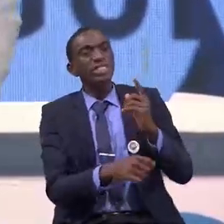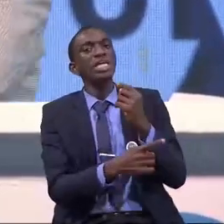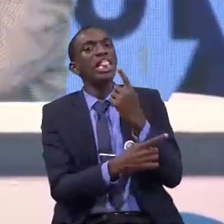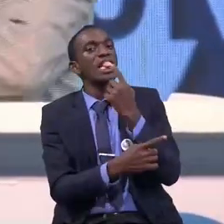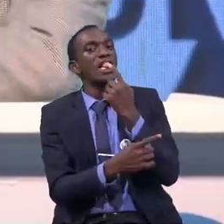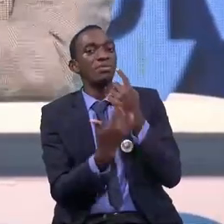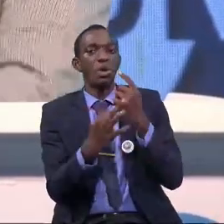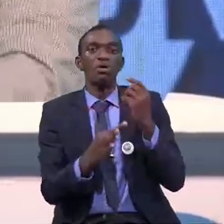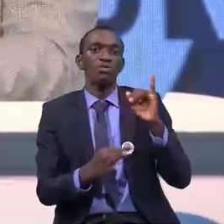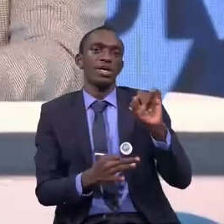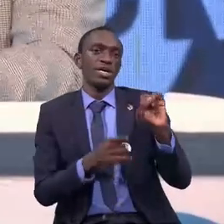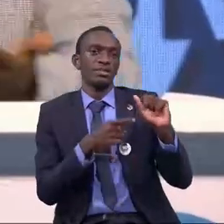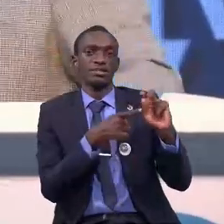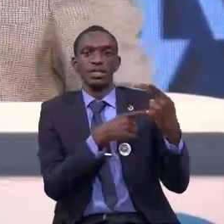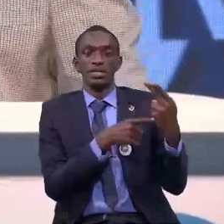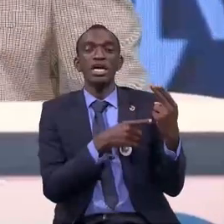d'Esaïe.